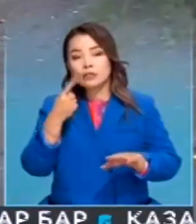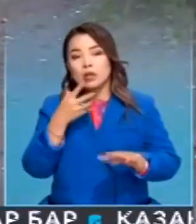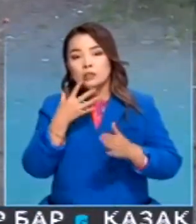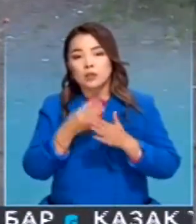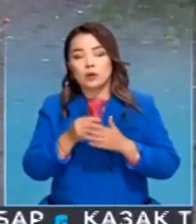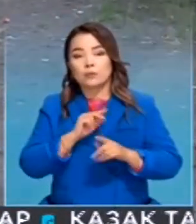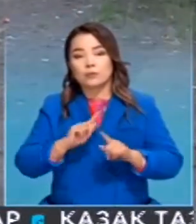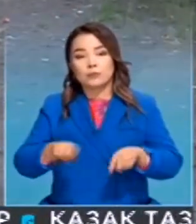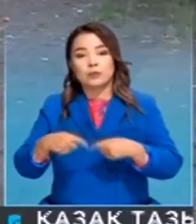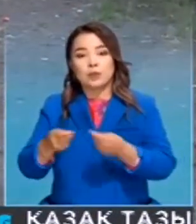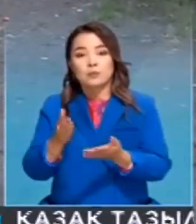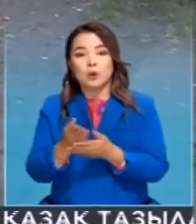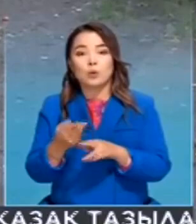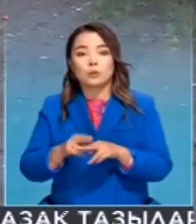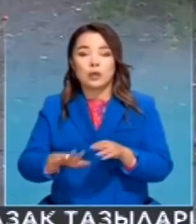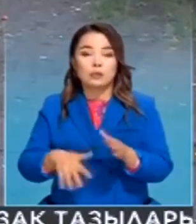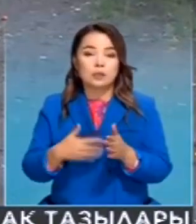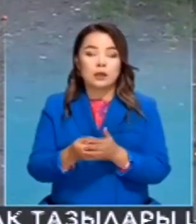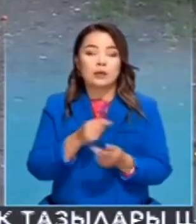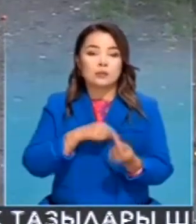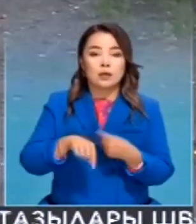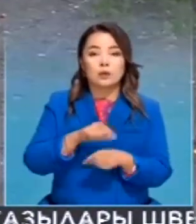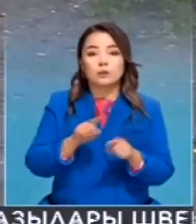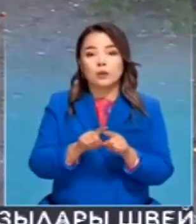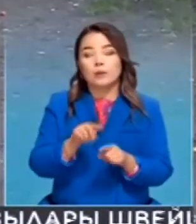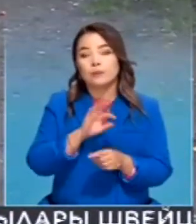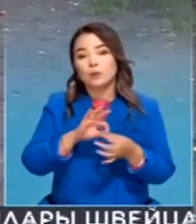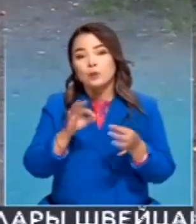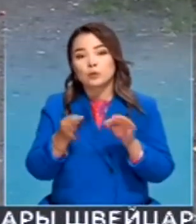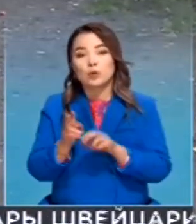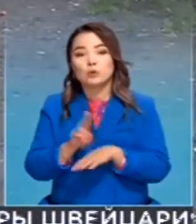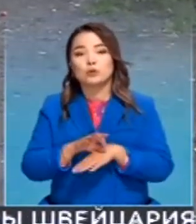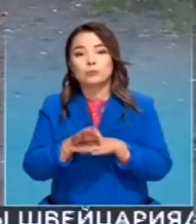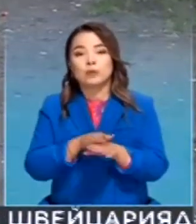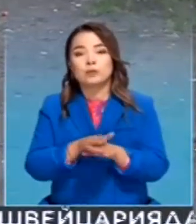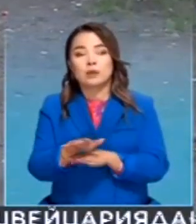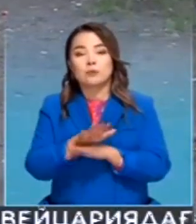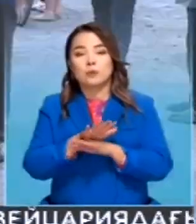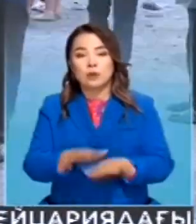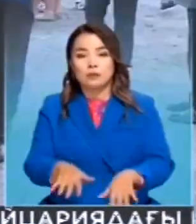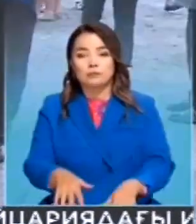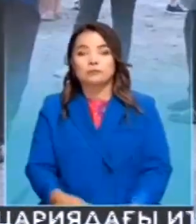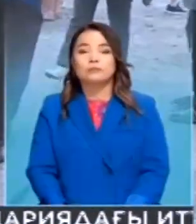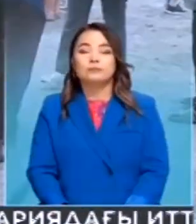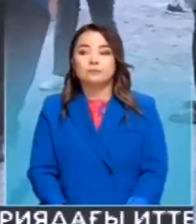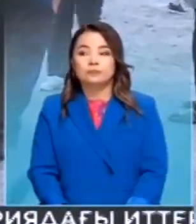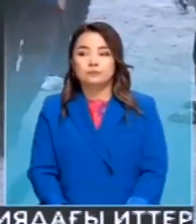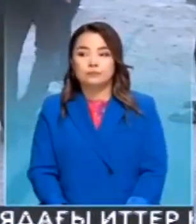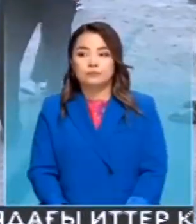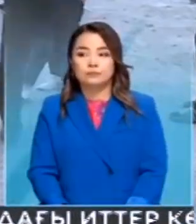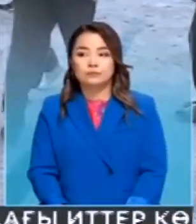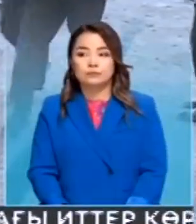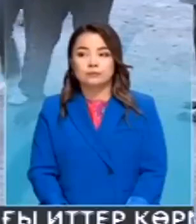қарамағына өтіп еткен. Содан бері кәсіпкер бірде бірлет күрделі жөндеу жұмыстарын жасамаған.